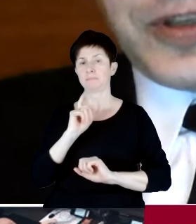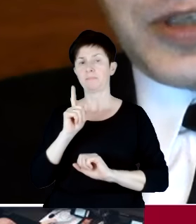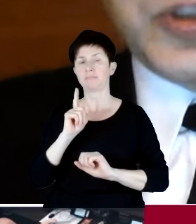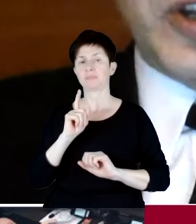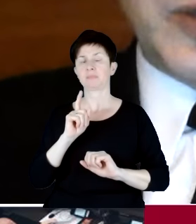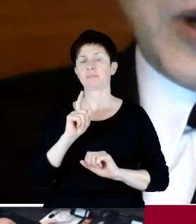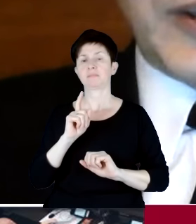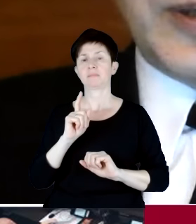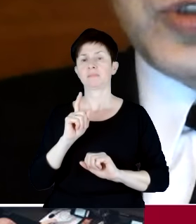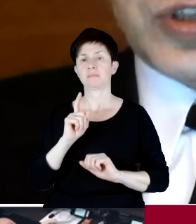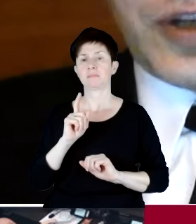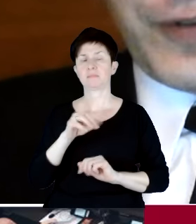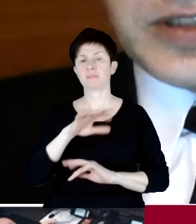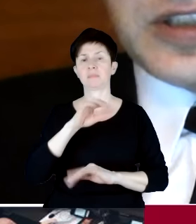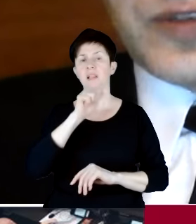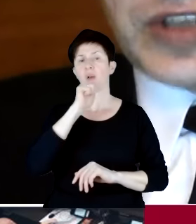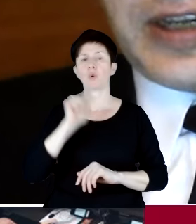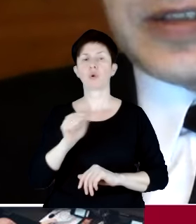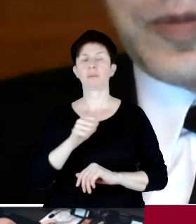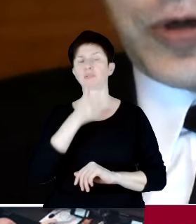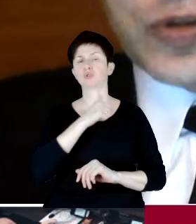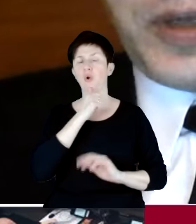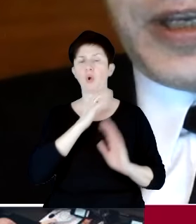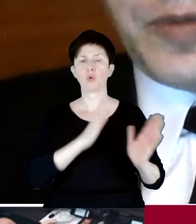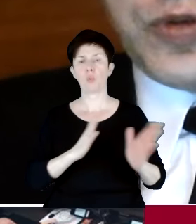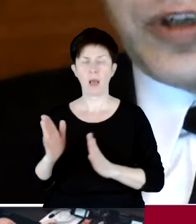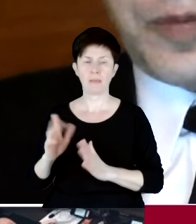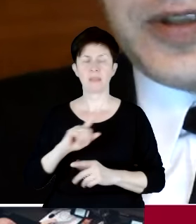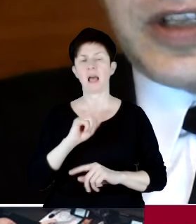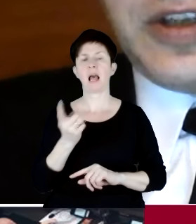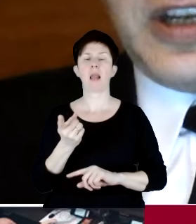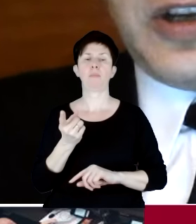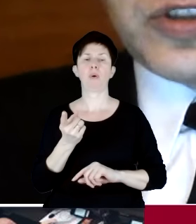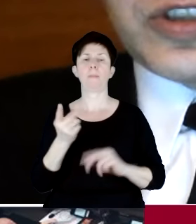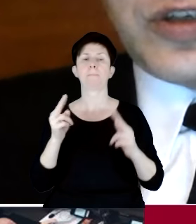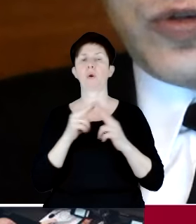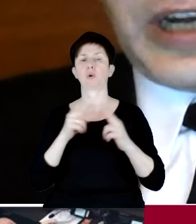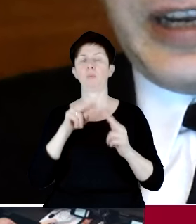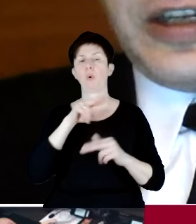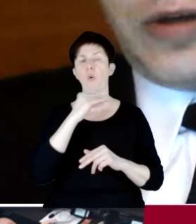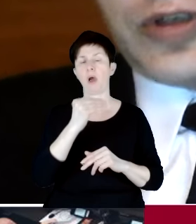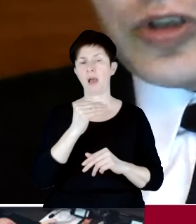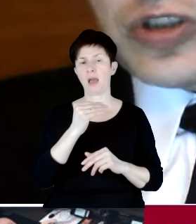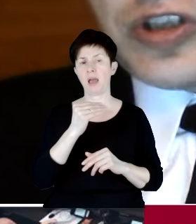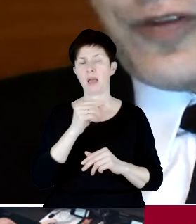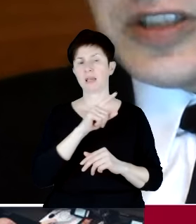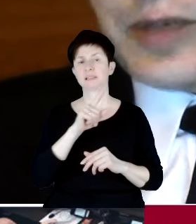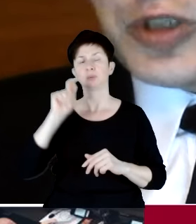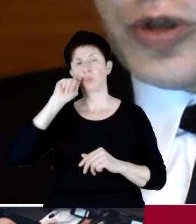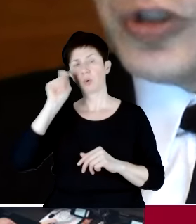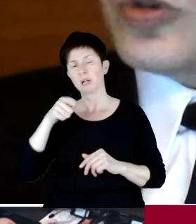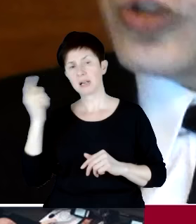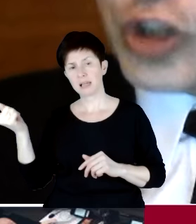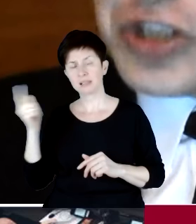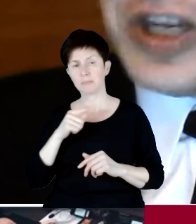chociażby z Europejskim Zielonym Ładem, czy kwestie związane z porozumieniem Unii Europejskiej z Ukrainą, no to jest